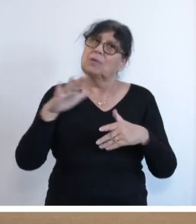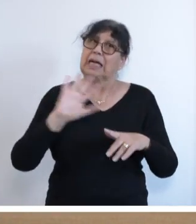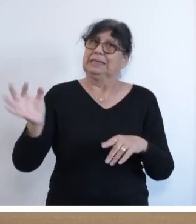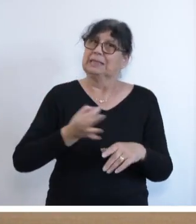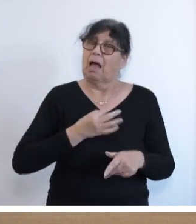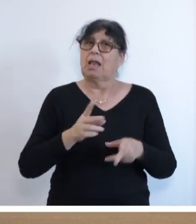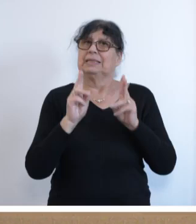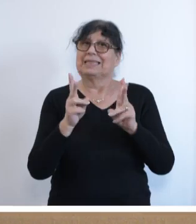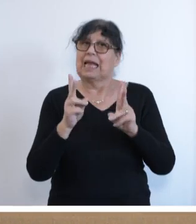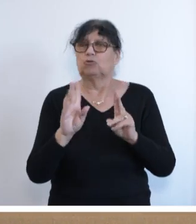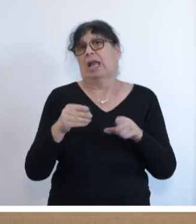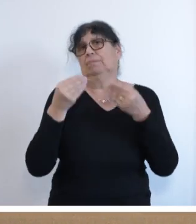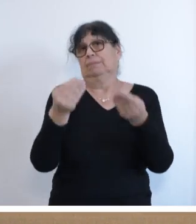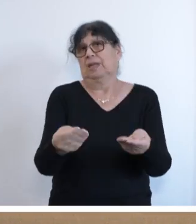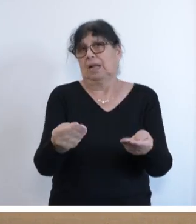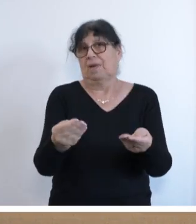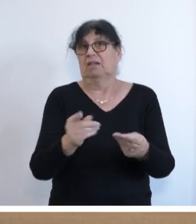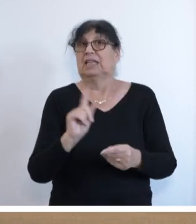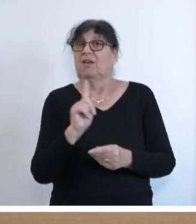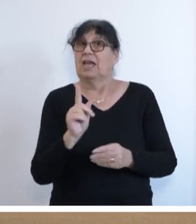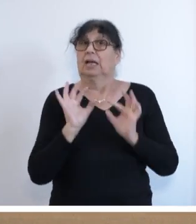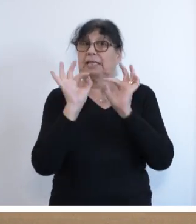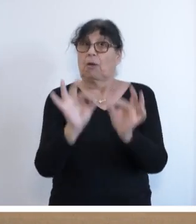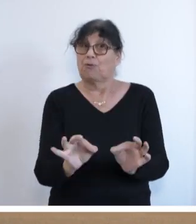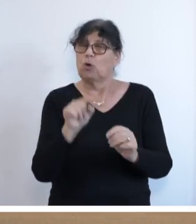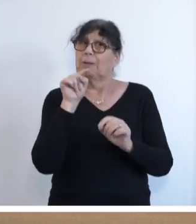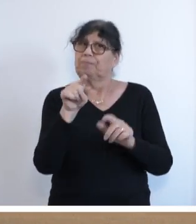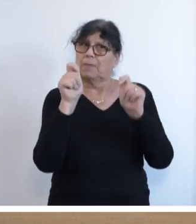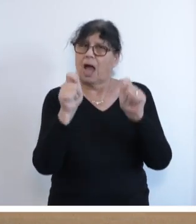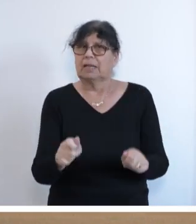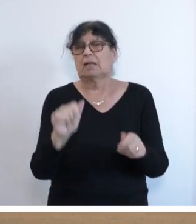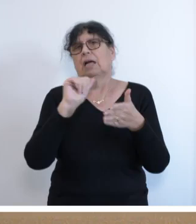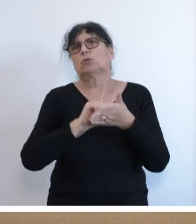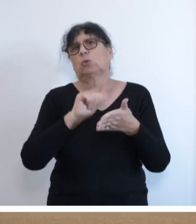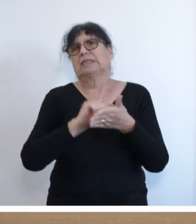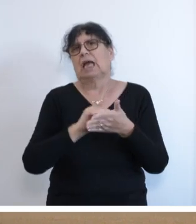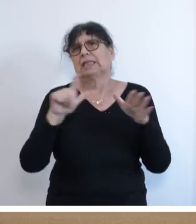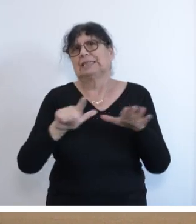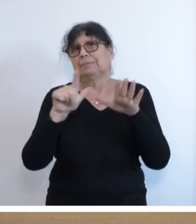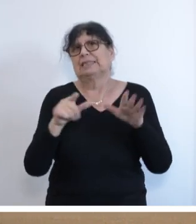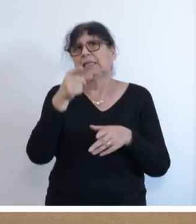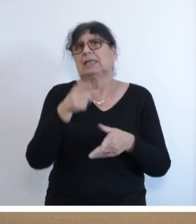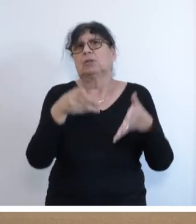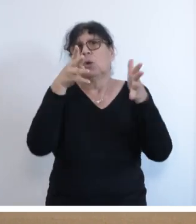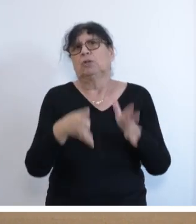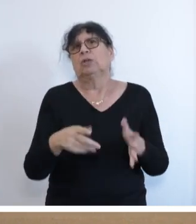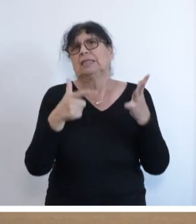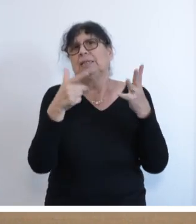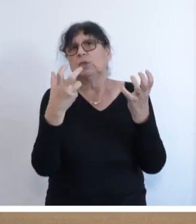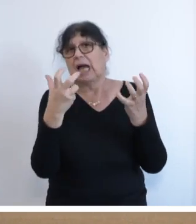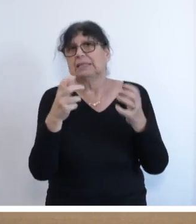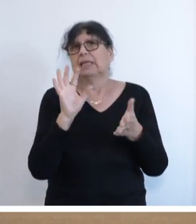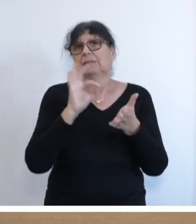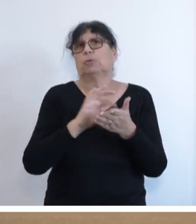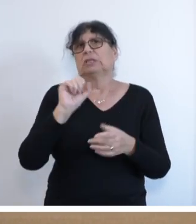sicherstellen eingebracht. Wer dafür ist, dass der Antrag, Drucksache 17 987,